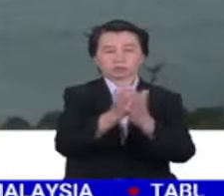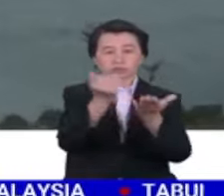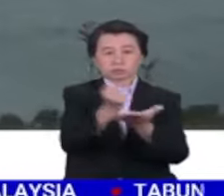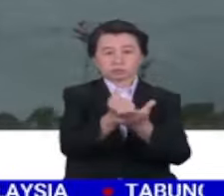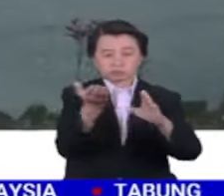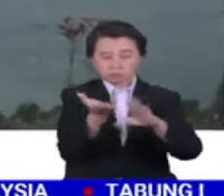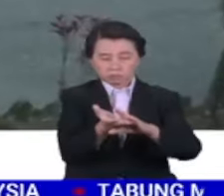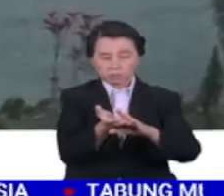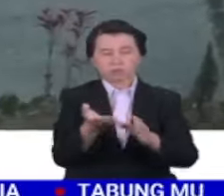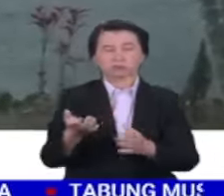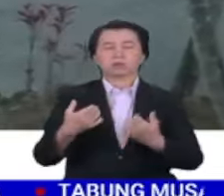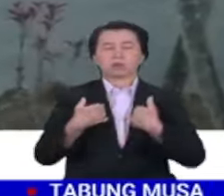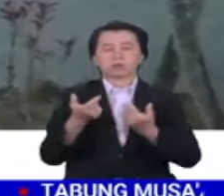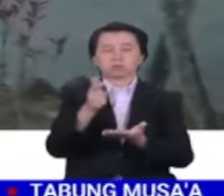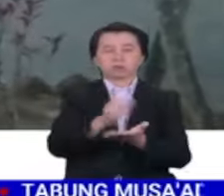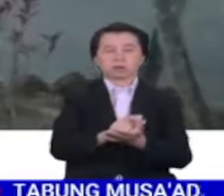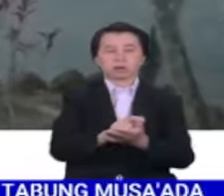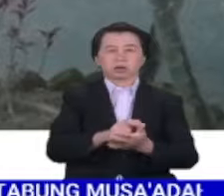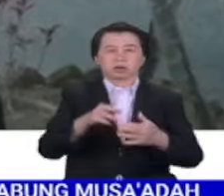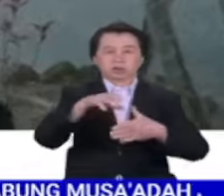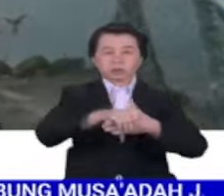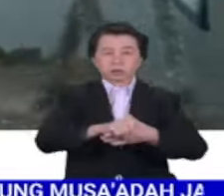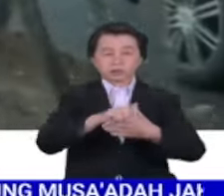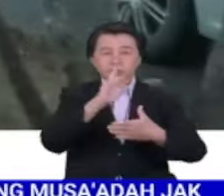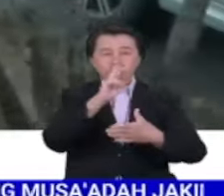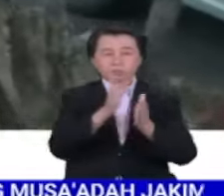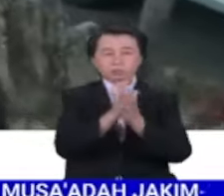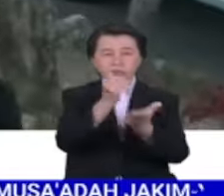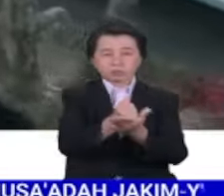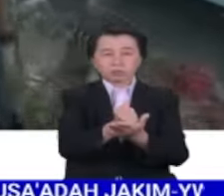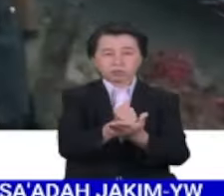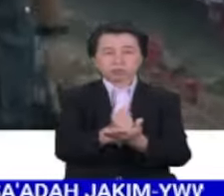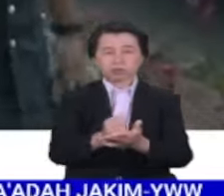adalah laporan polisi resmi jabatan